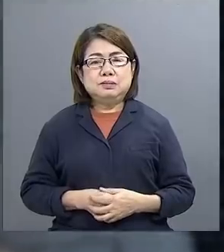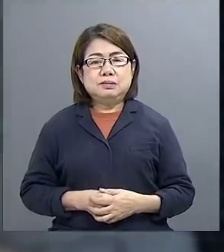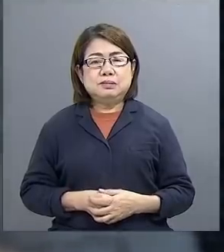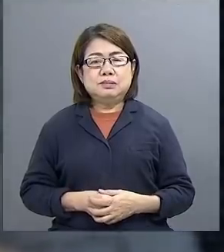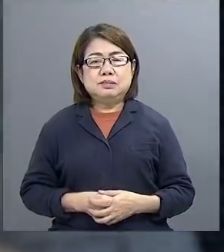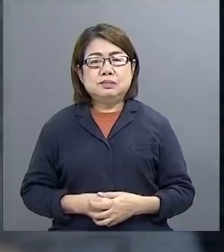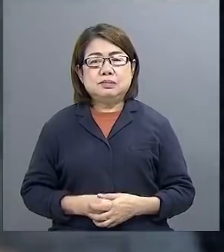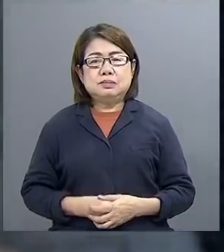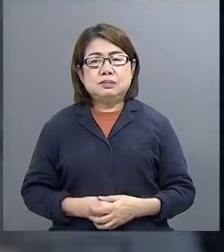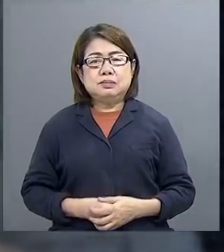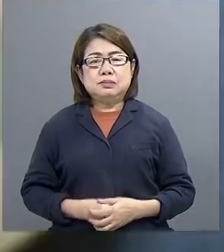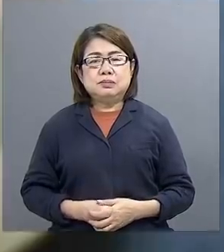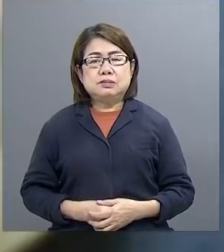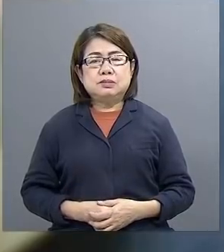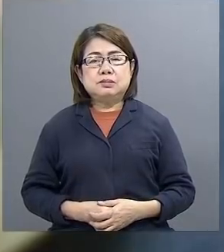ก็